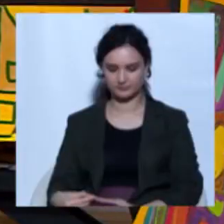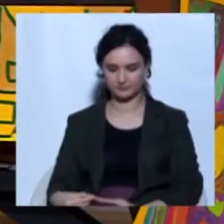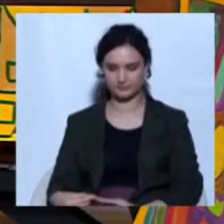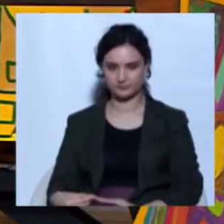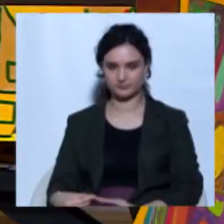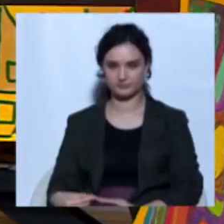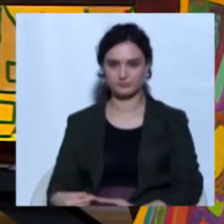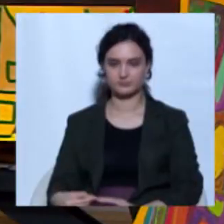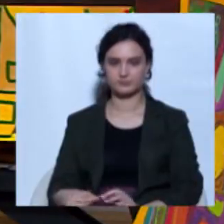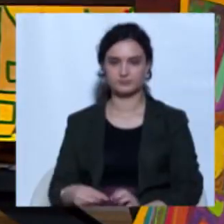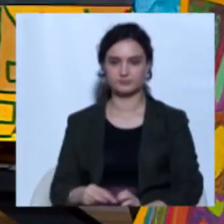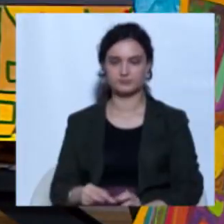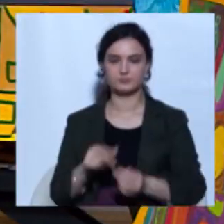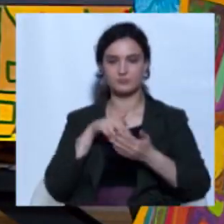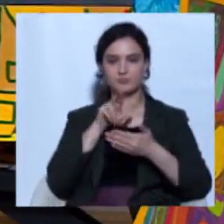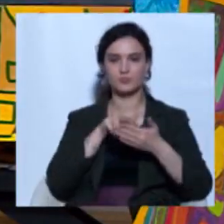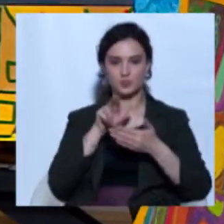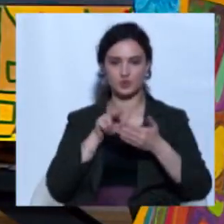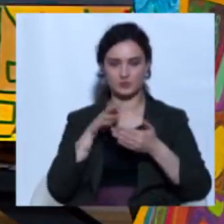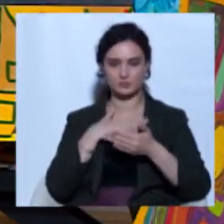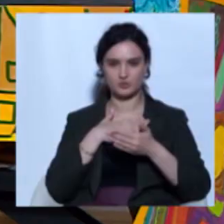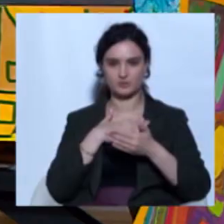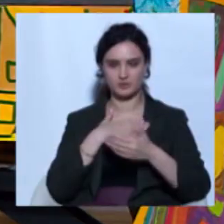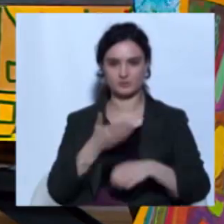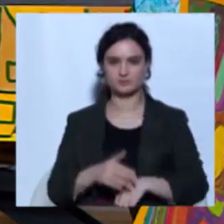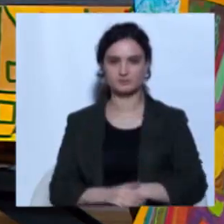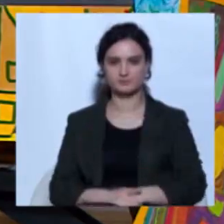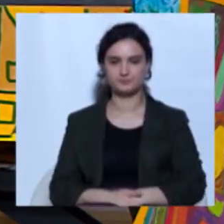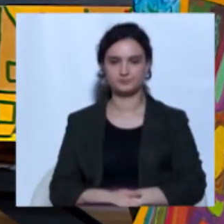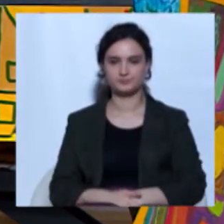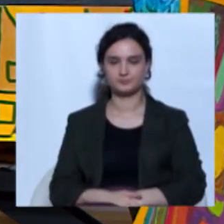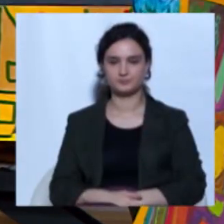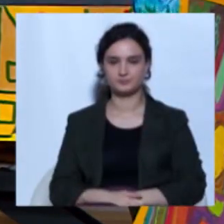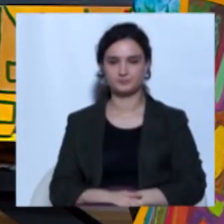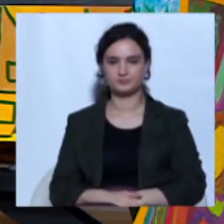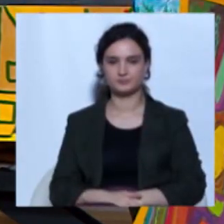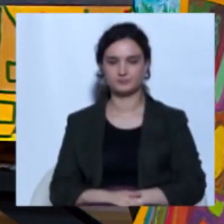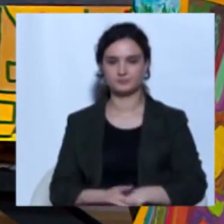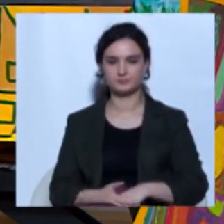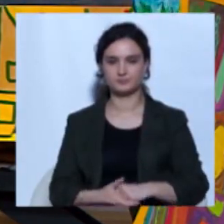ეს ფონჯები ჩვენი. ოპა.